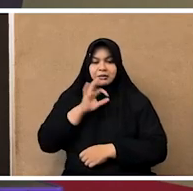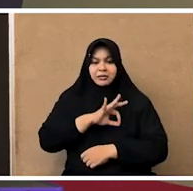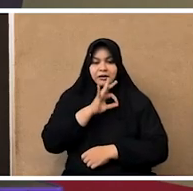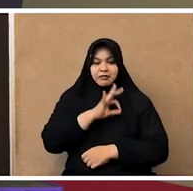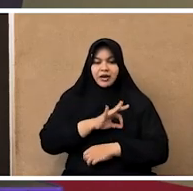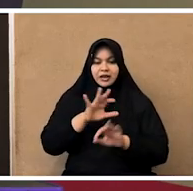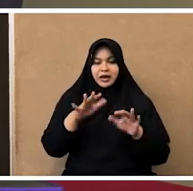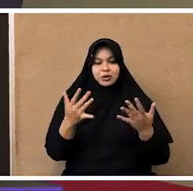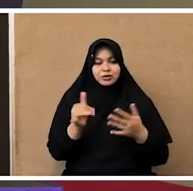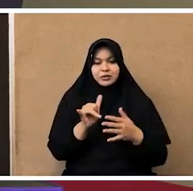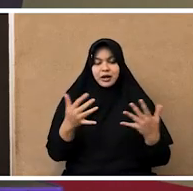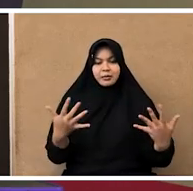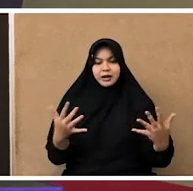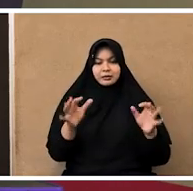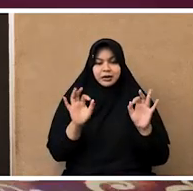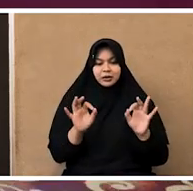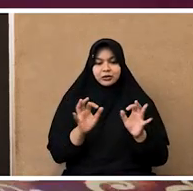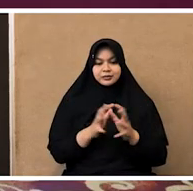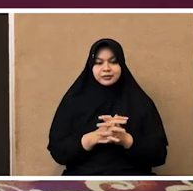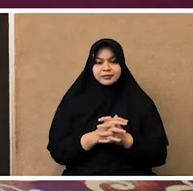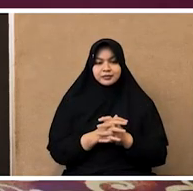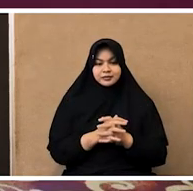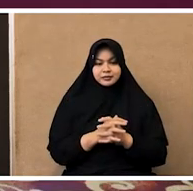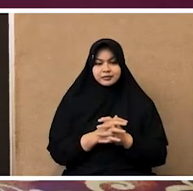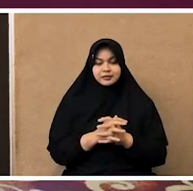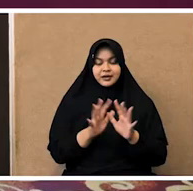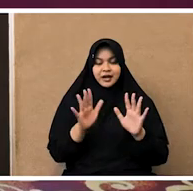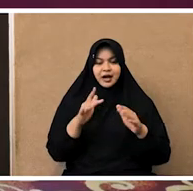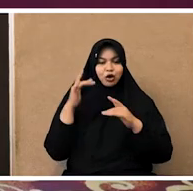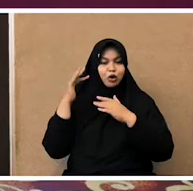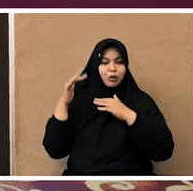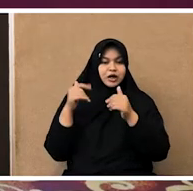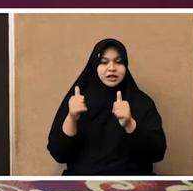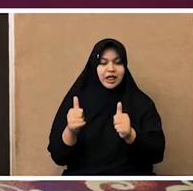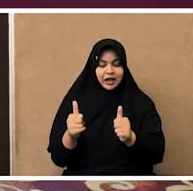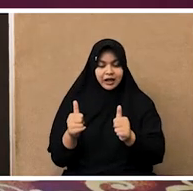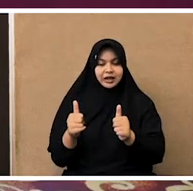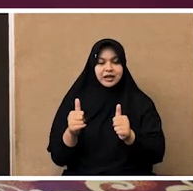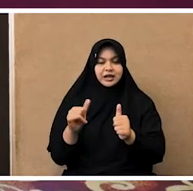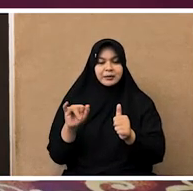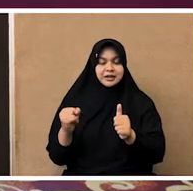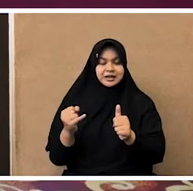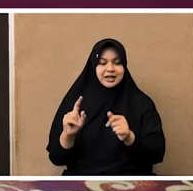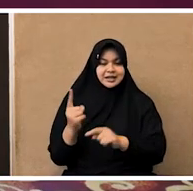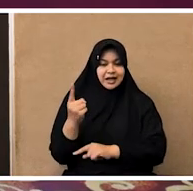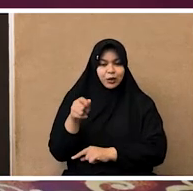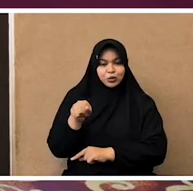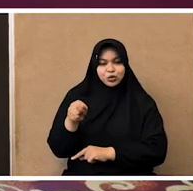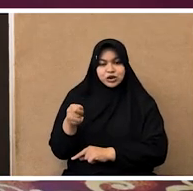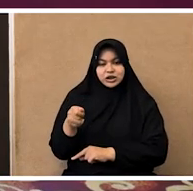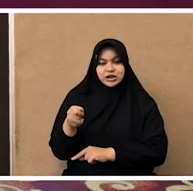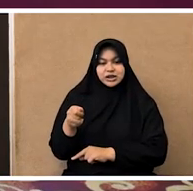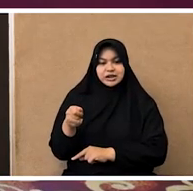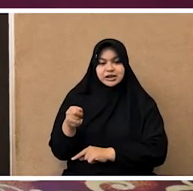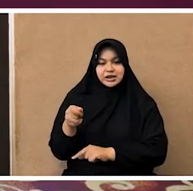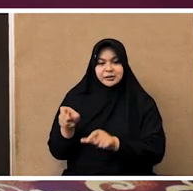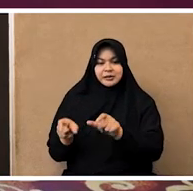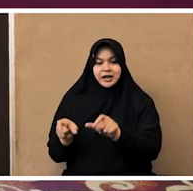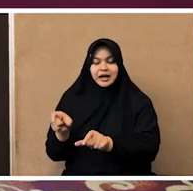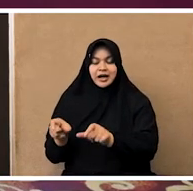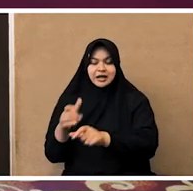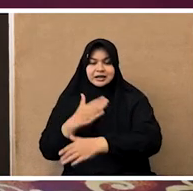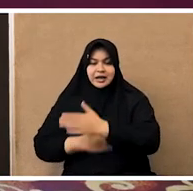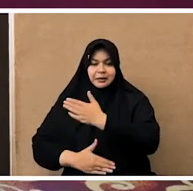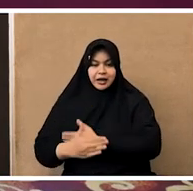misalnya atau seperti apa Gitu Pak Nah jadi akomodasi yang layak itu menjadi satu kunci bagi penyandang